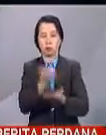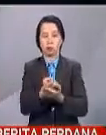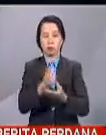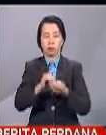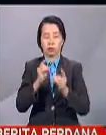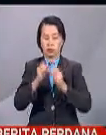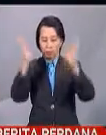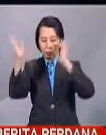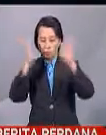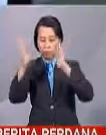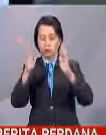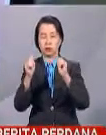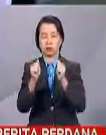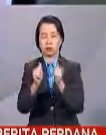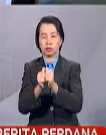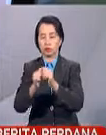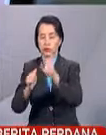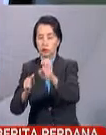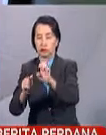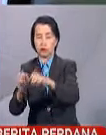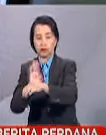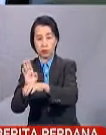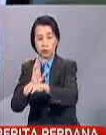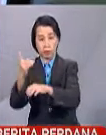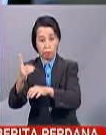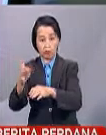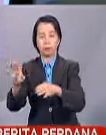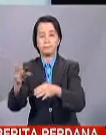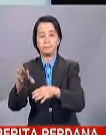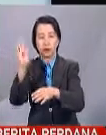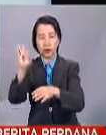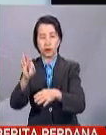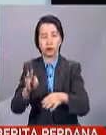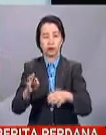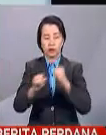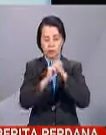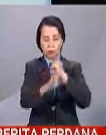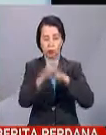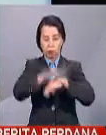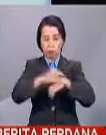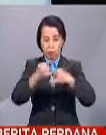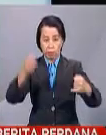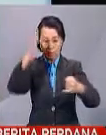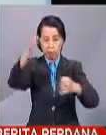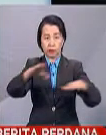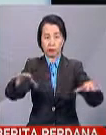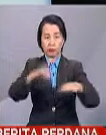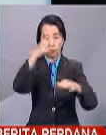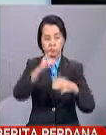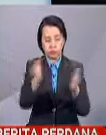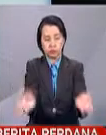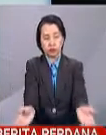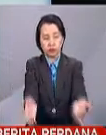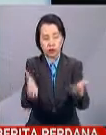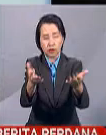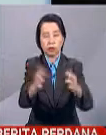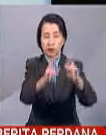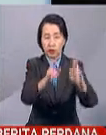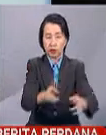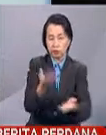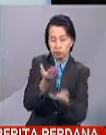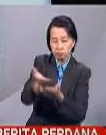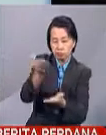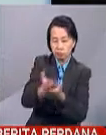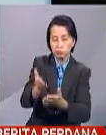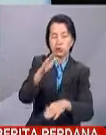digitalnesia bersama platform ini dagang terpilih cempe Naswa online juga bakal Jalaksana Bagaimana kalahkan rakyat berbelanja